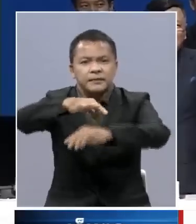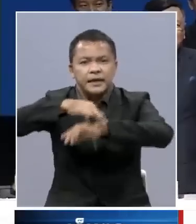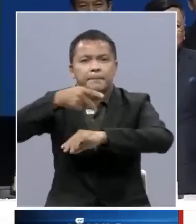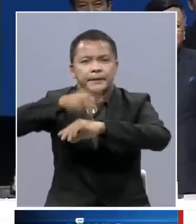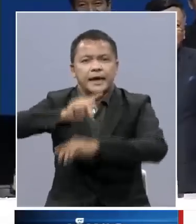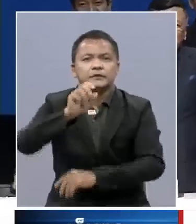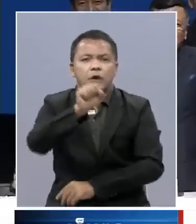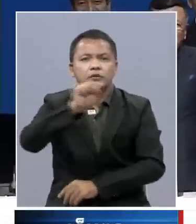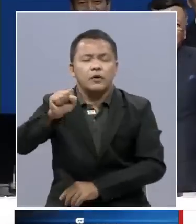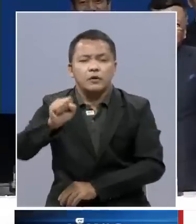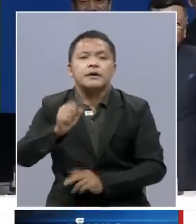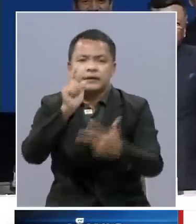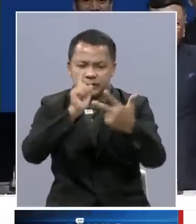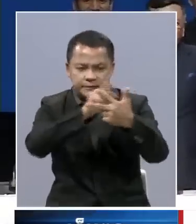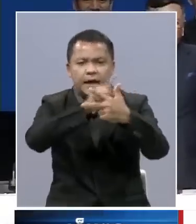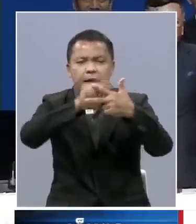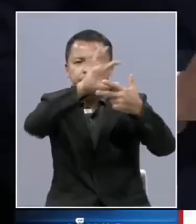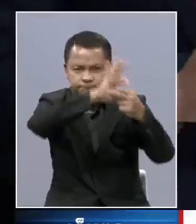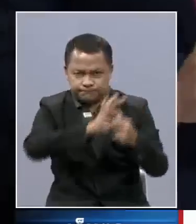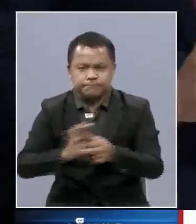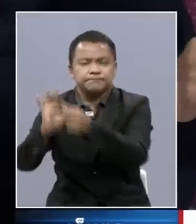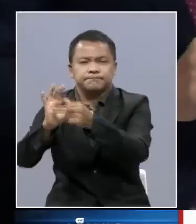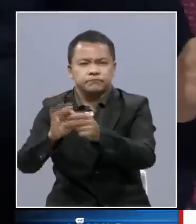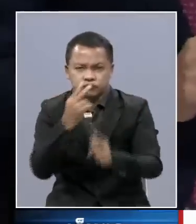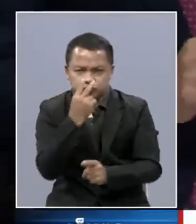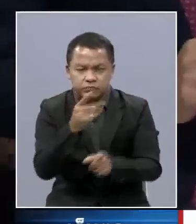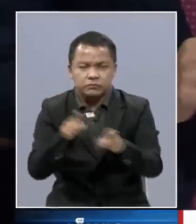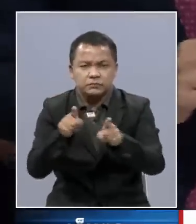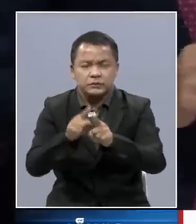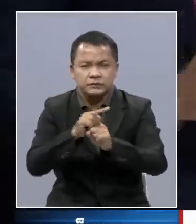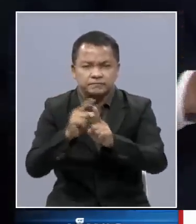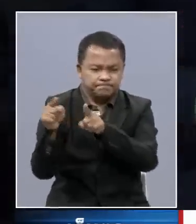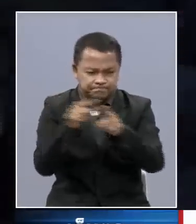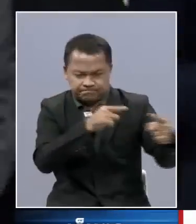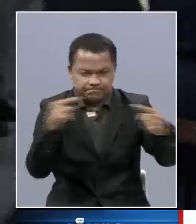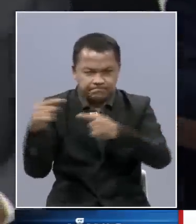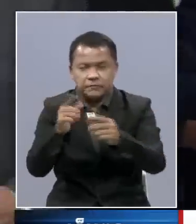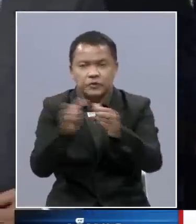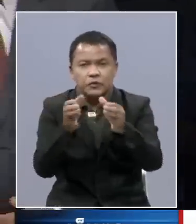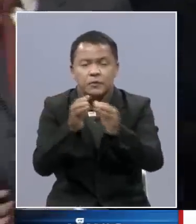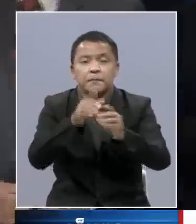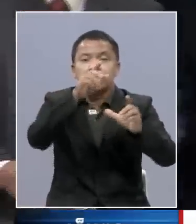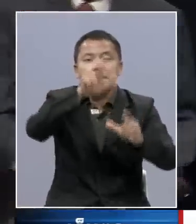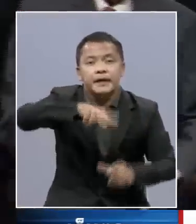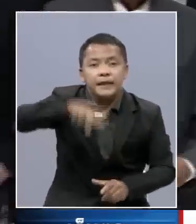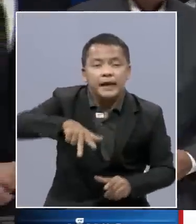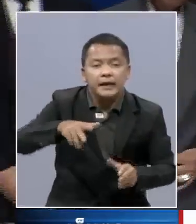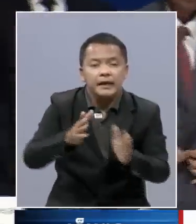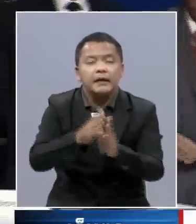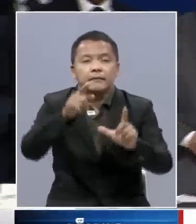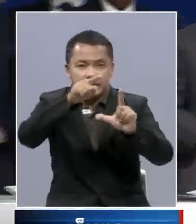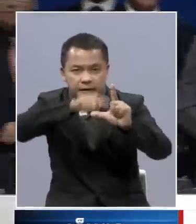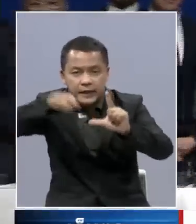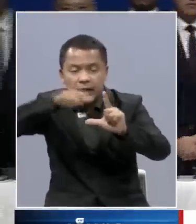านรัฐสภา3เรื่องนี้มันเชื่อมโยงกัน ใช่ครับ แล้วมันเห็นการขบเหลี่ยมกันระหว่างพรรคเพื่อไทยแล้วก็พรรคก้าว